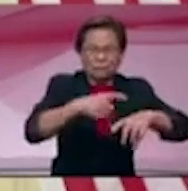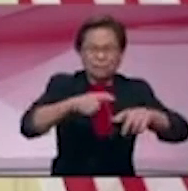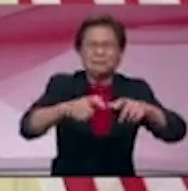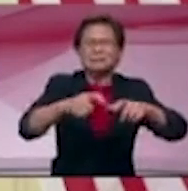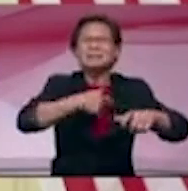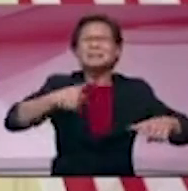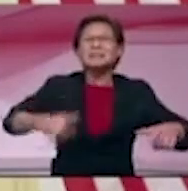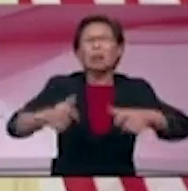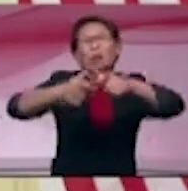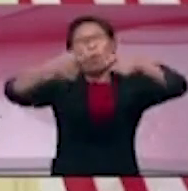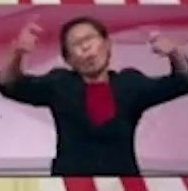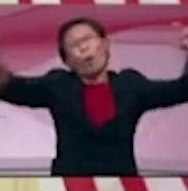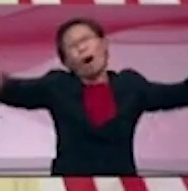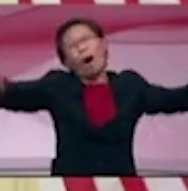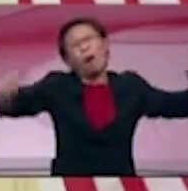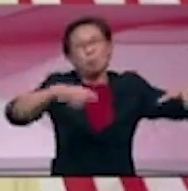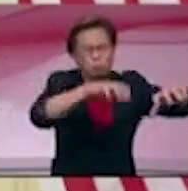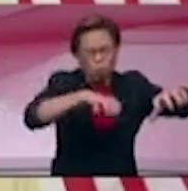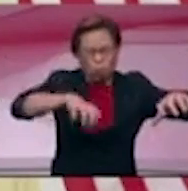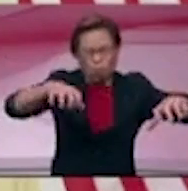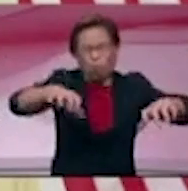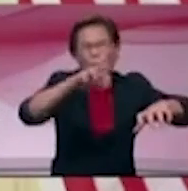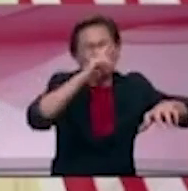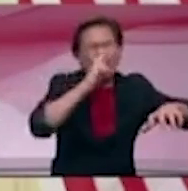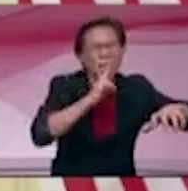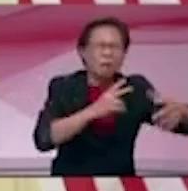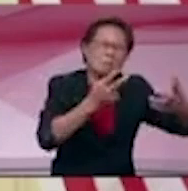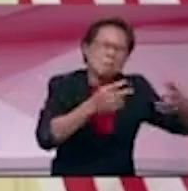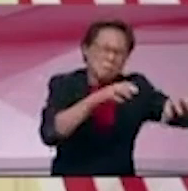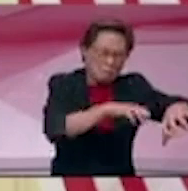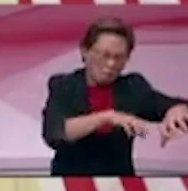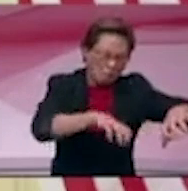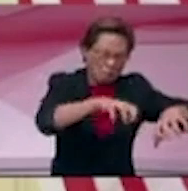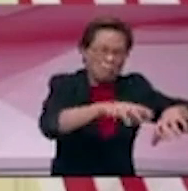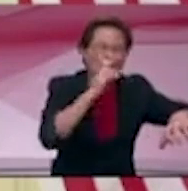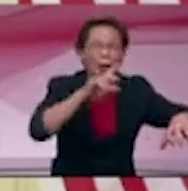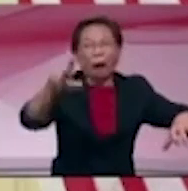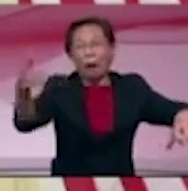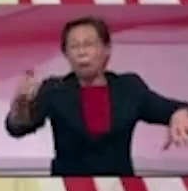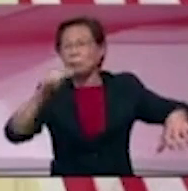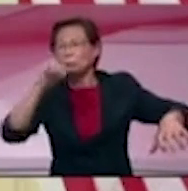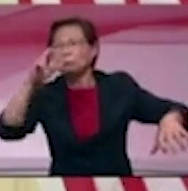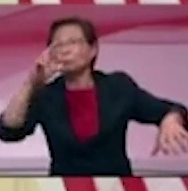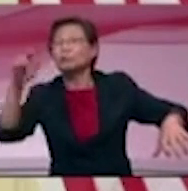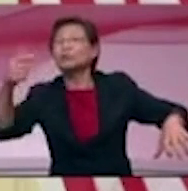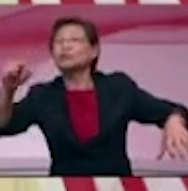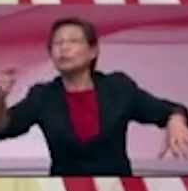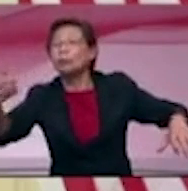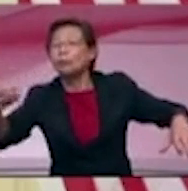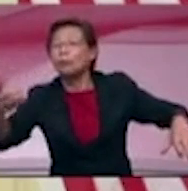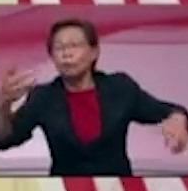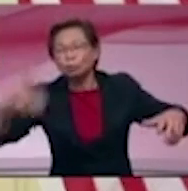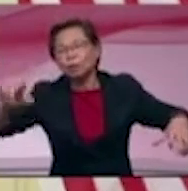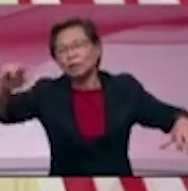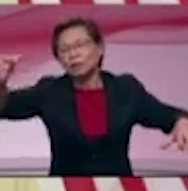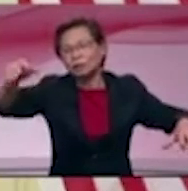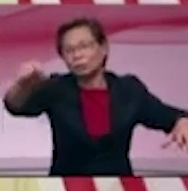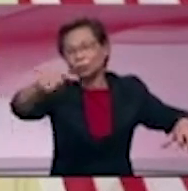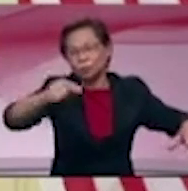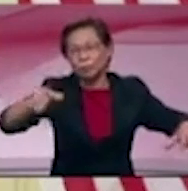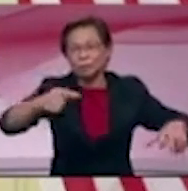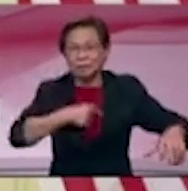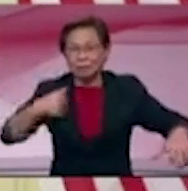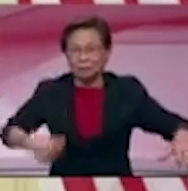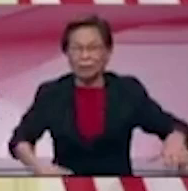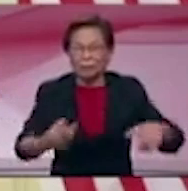luas. Mungkin satu, beberapa kawasan dianggap merah, kawasan-kawasan lain tidak dianggap merah kerana sudah hijau di China dan